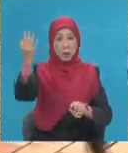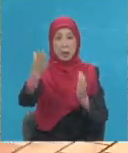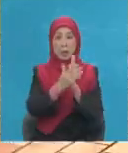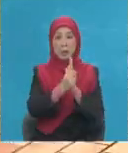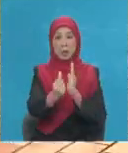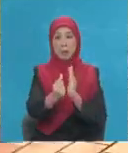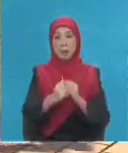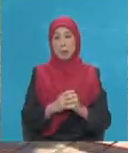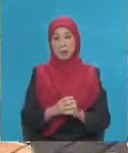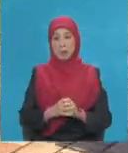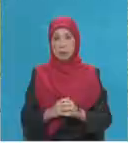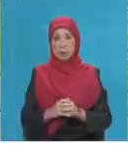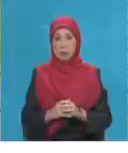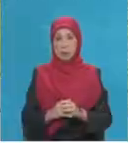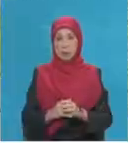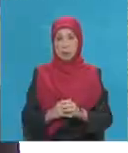kemahiran.